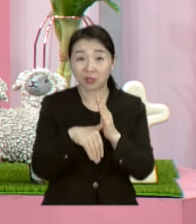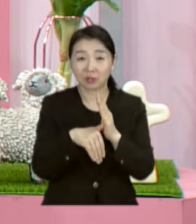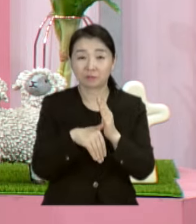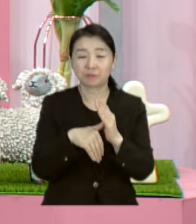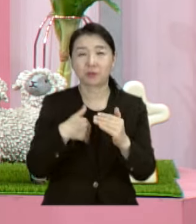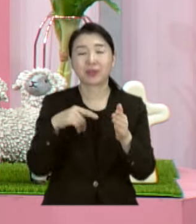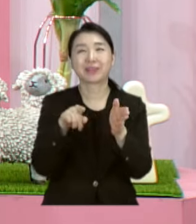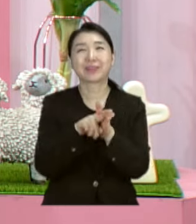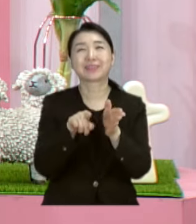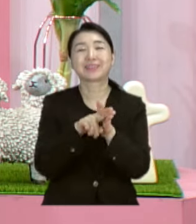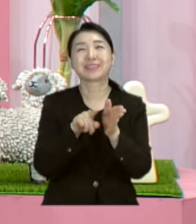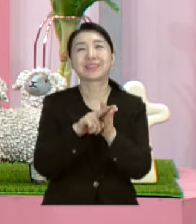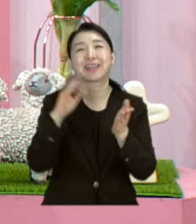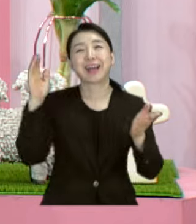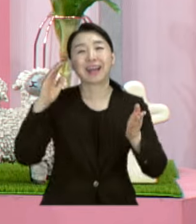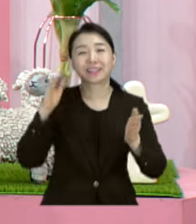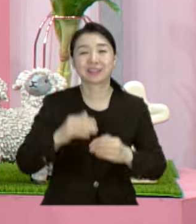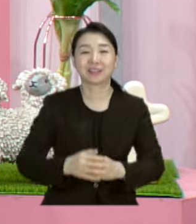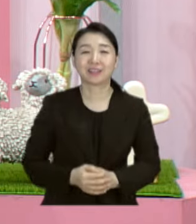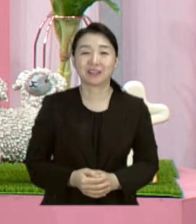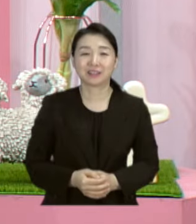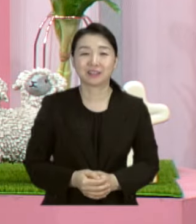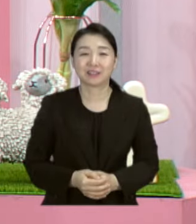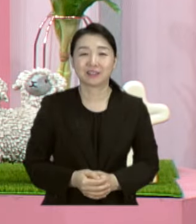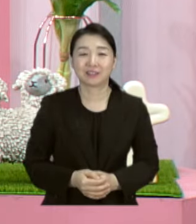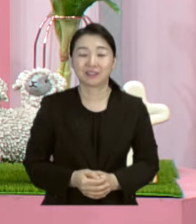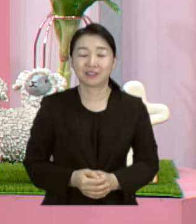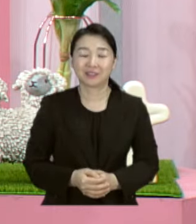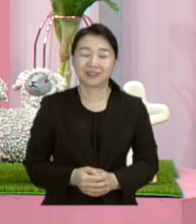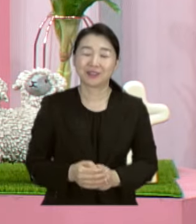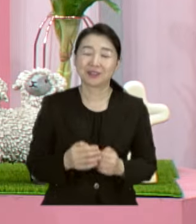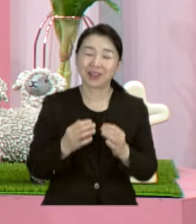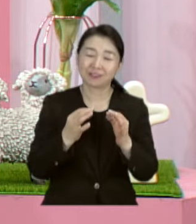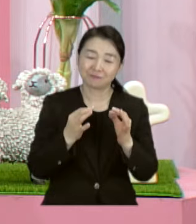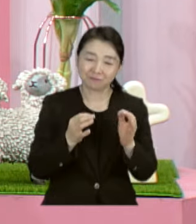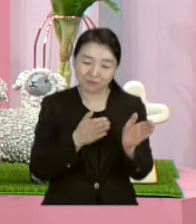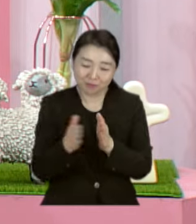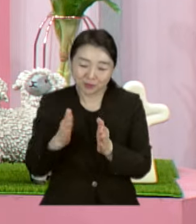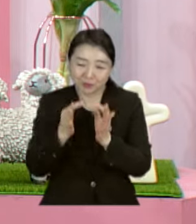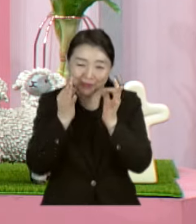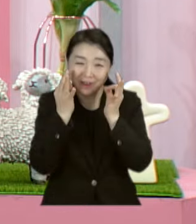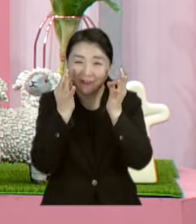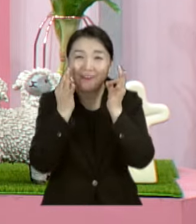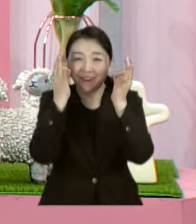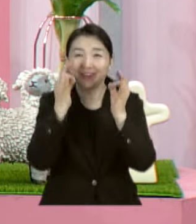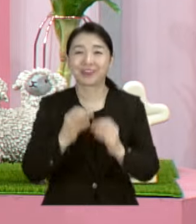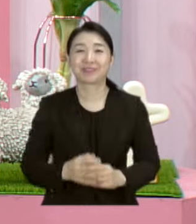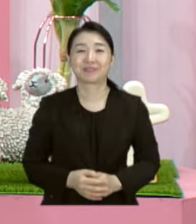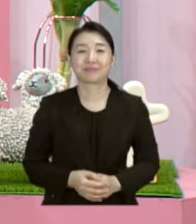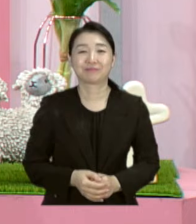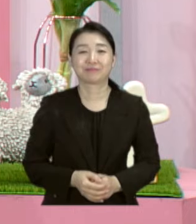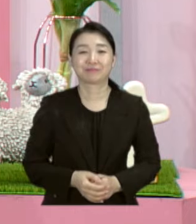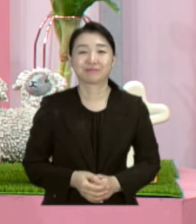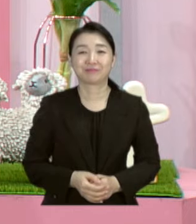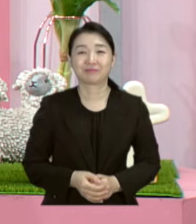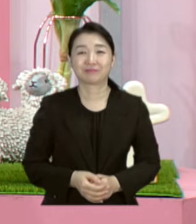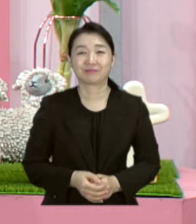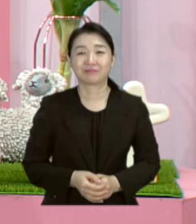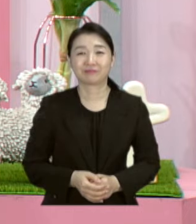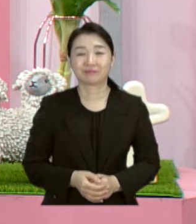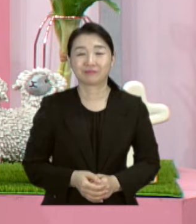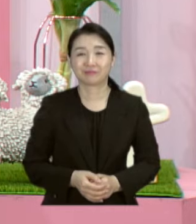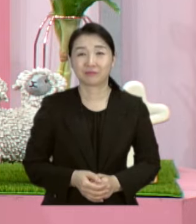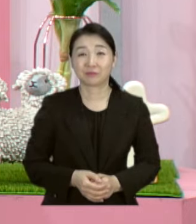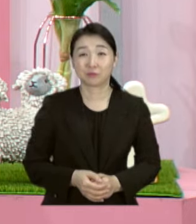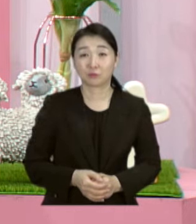갔는데 네. 그때 여름 성형학교 때 저는 저 나름대로 신학도니까 네. 뭐 여러 개 궤도로 마련하고 뭐